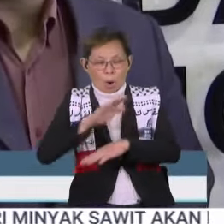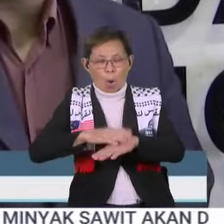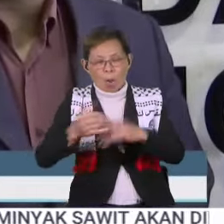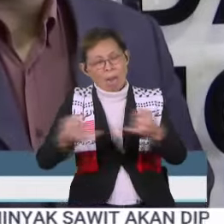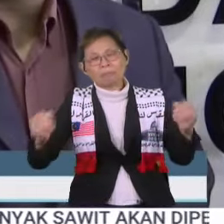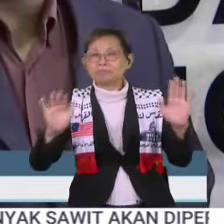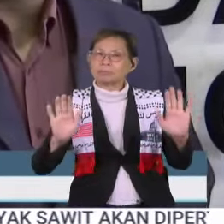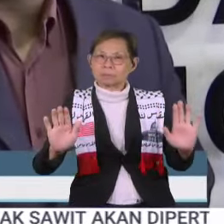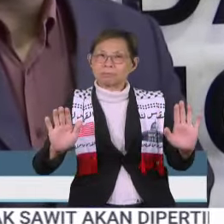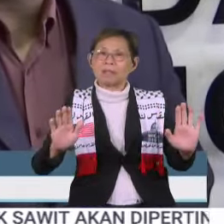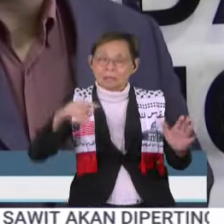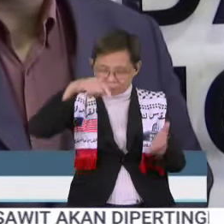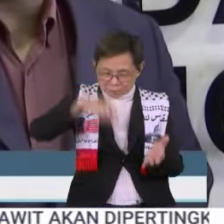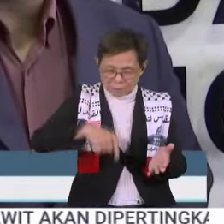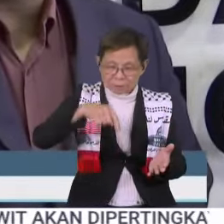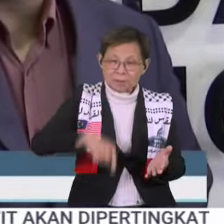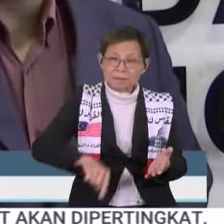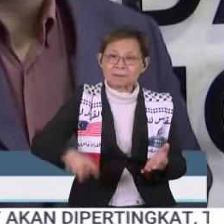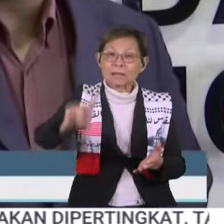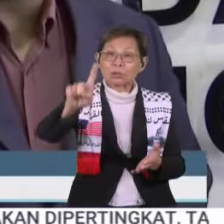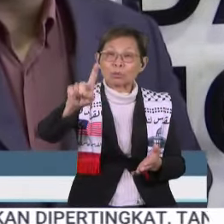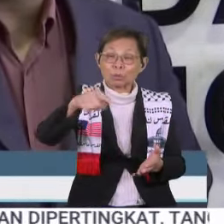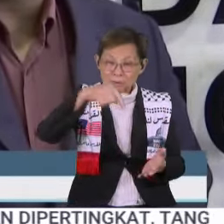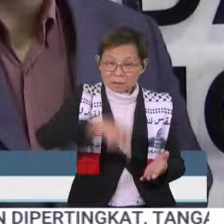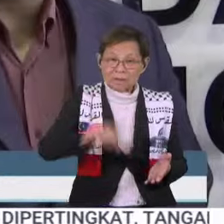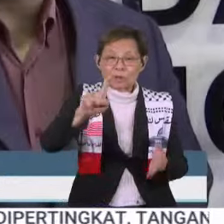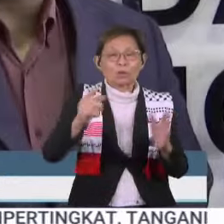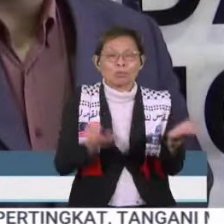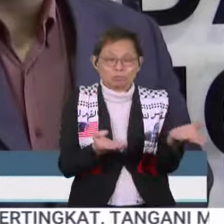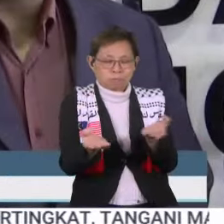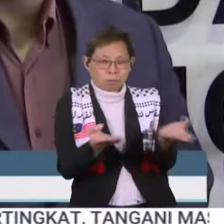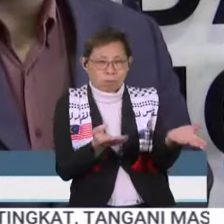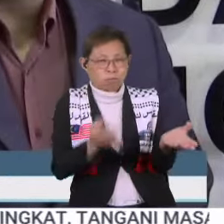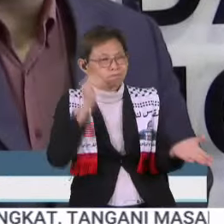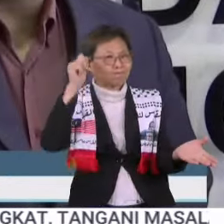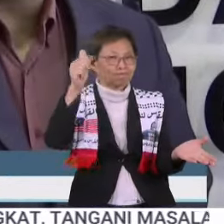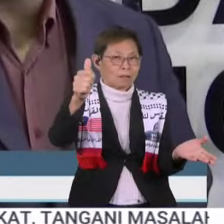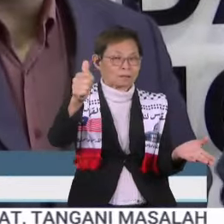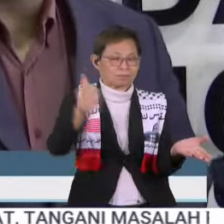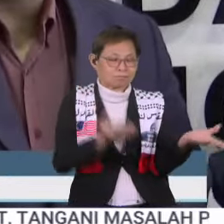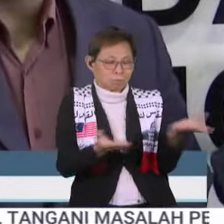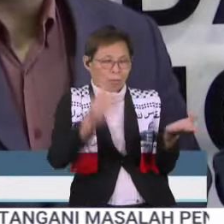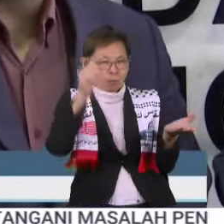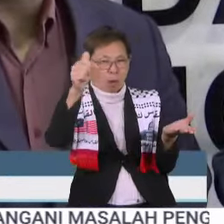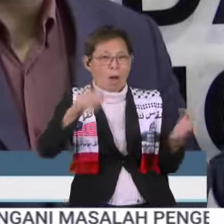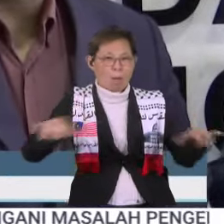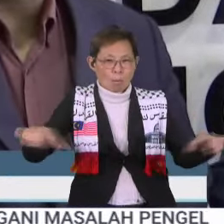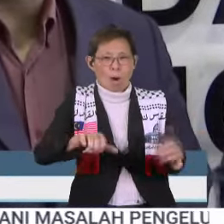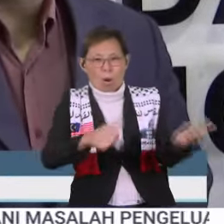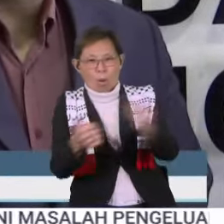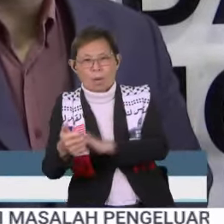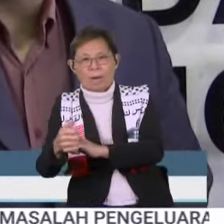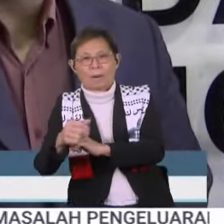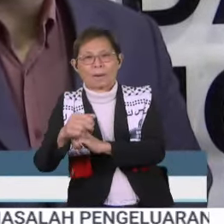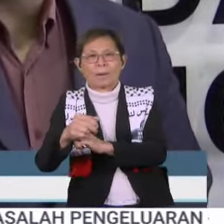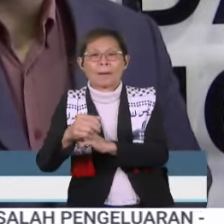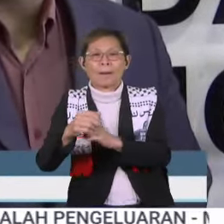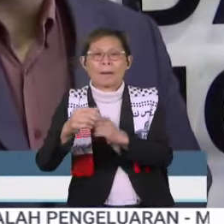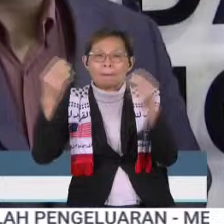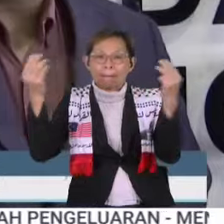saja. Jadi ini adalah satu perkhidmatan yang amat baik yang dibuat oleh pihak Majlis Daerah